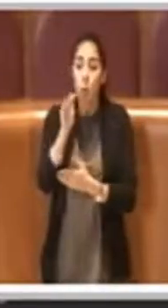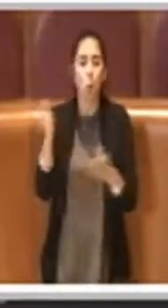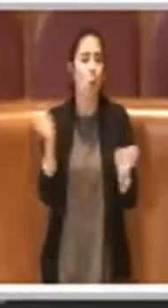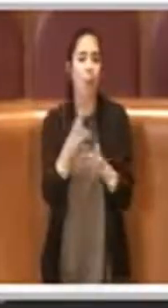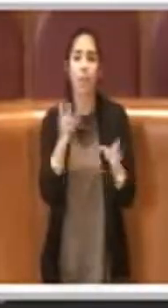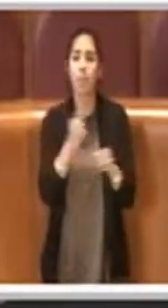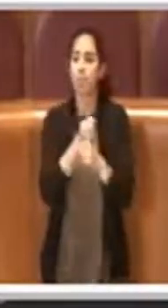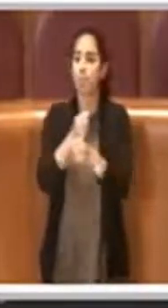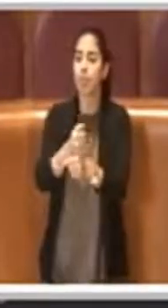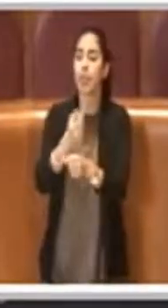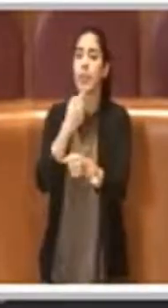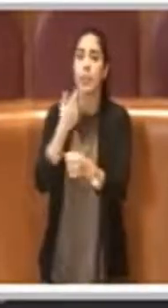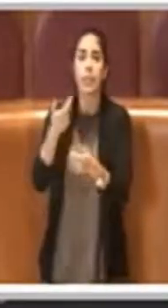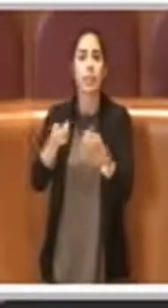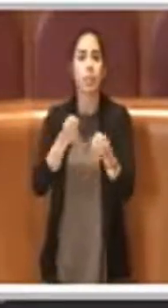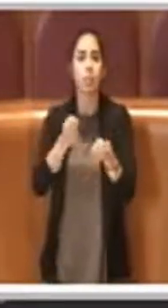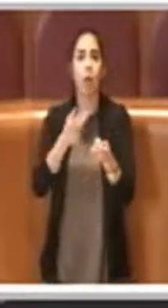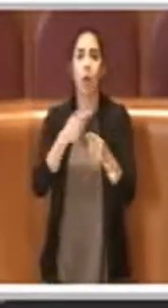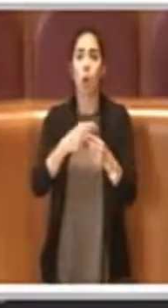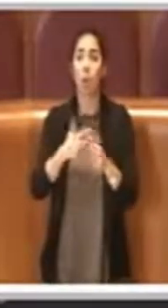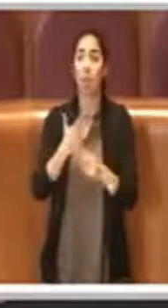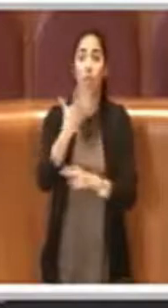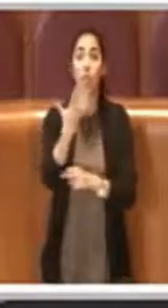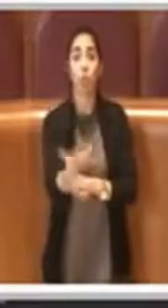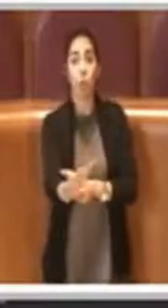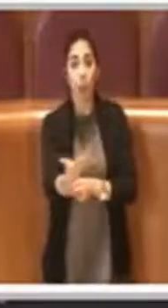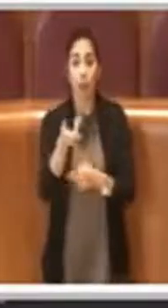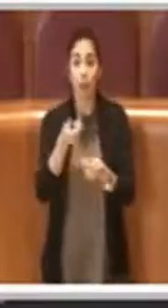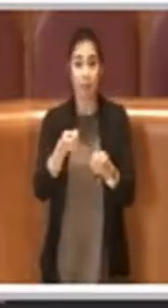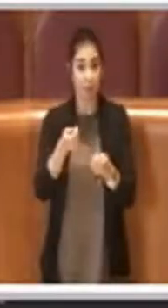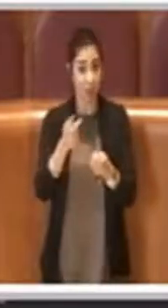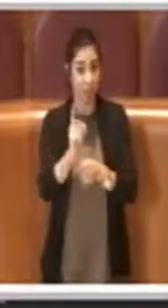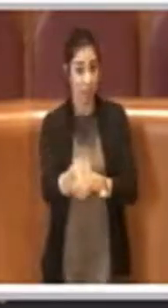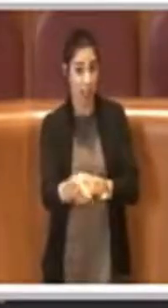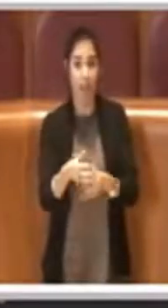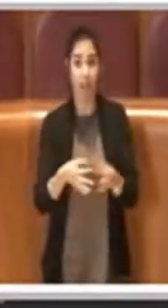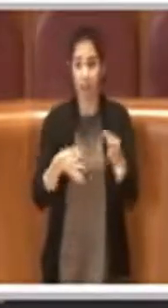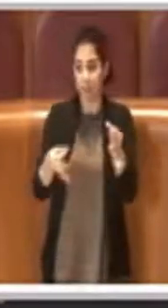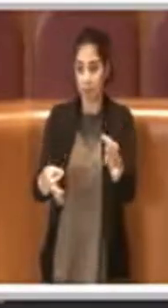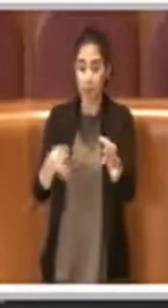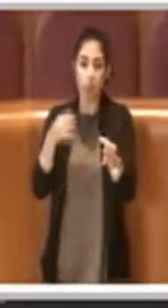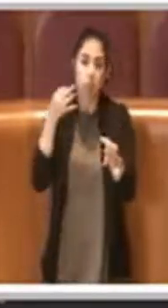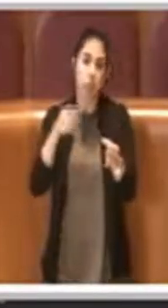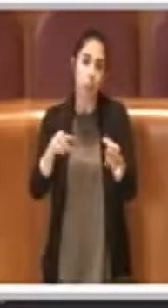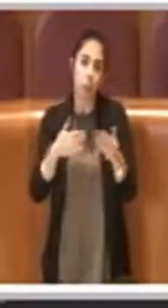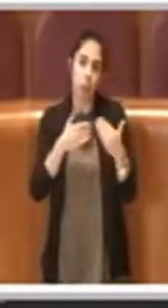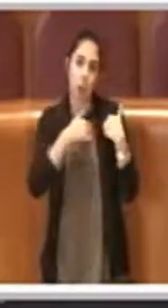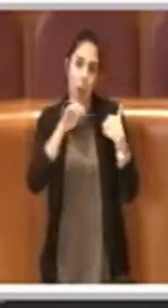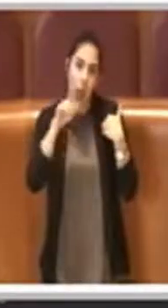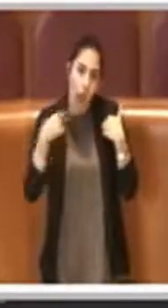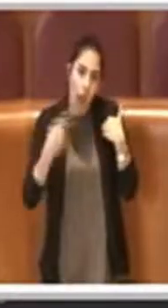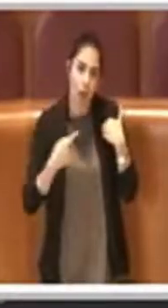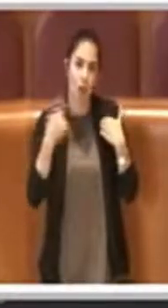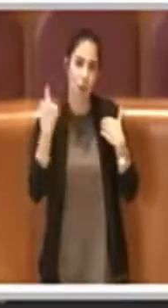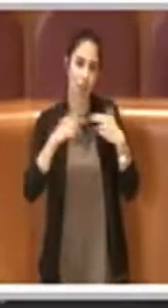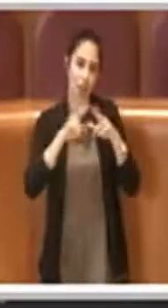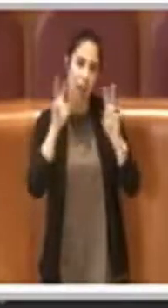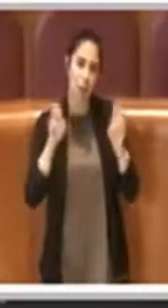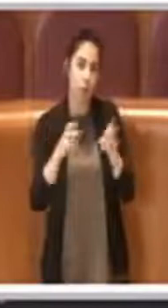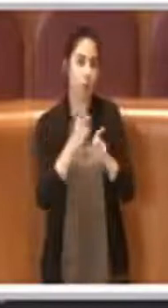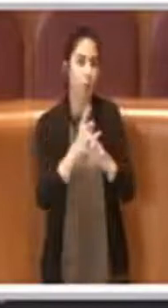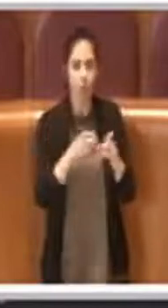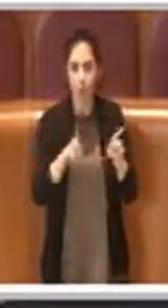governare Roma nei prossimi 5 anni, avrà comunque ancora a che fare con questo tema, con queste necessità, e